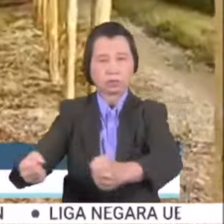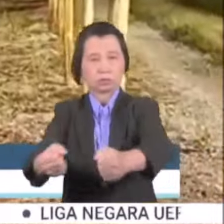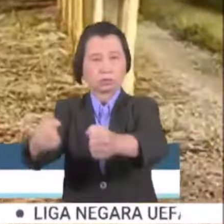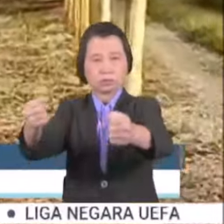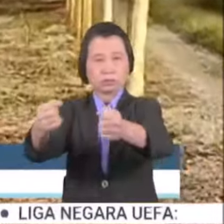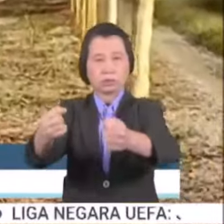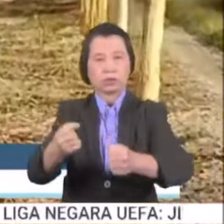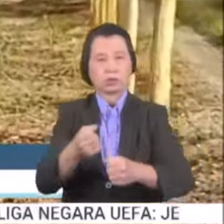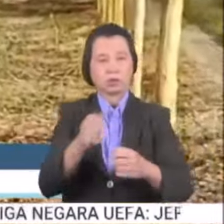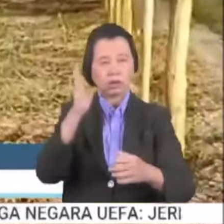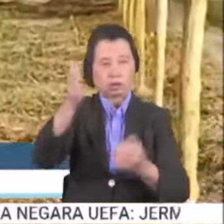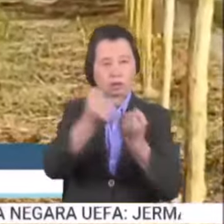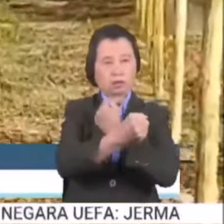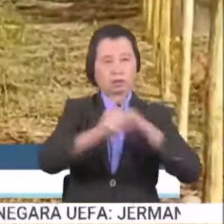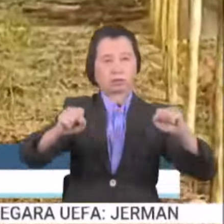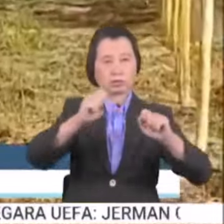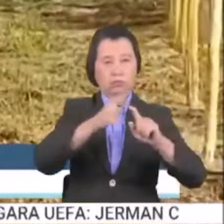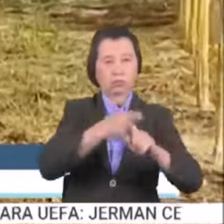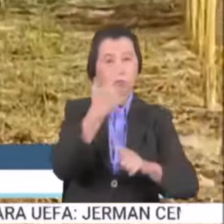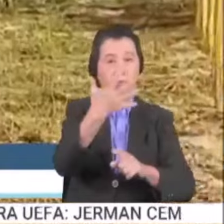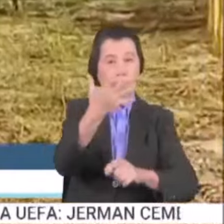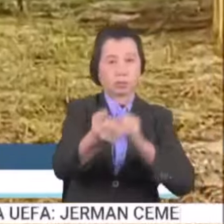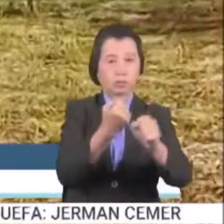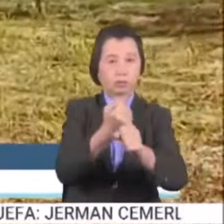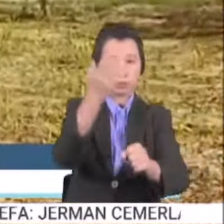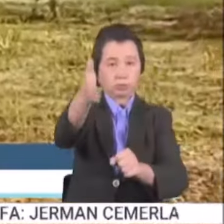Perting yang dijangka siap Mei tahun depan.